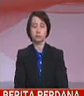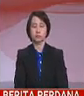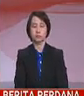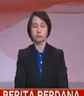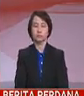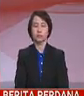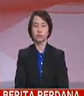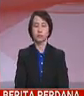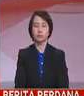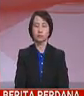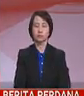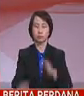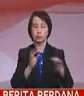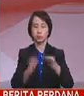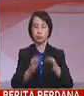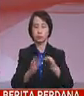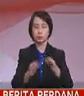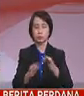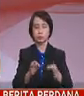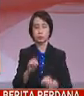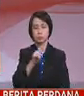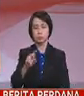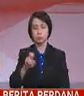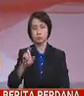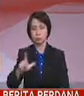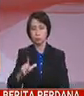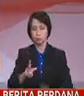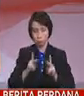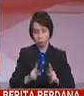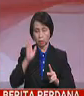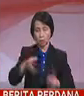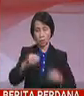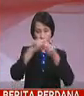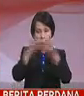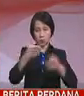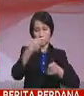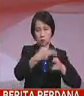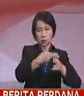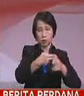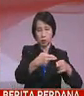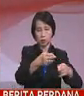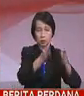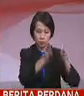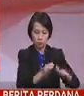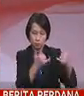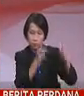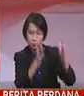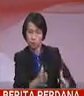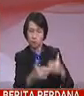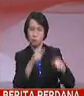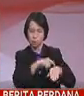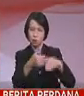Hai jelas pengurus pasukan Zulfahmi Khairuddin pihaknya akan mengumpulkan nama-nama blume dalam masa terdekat